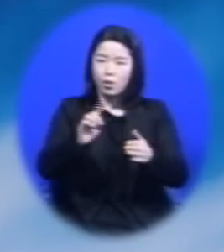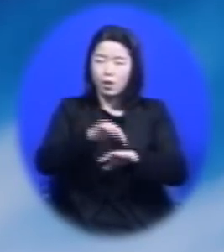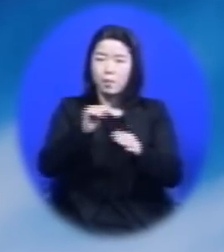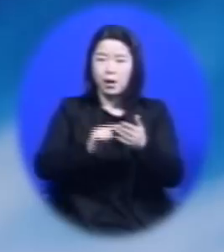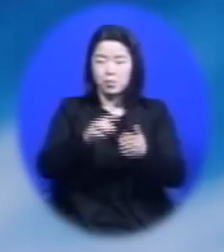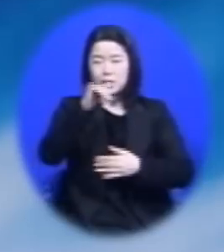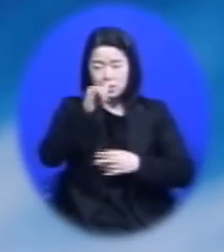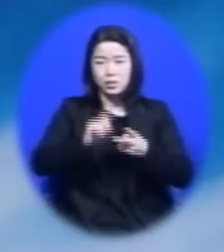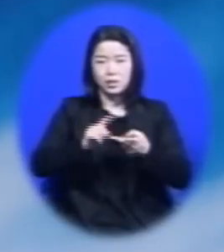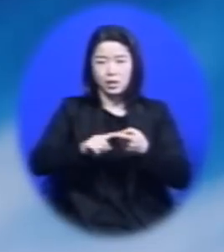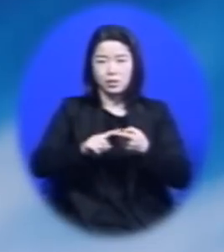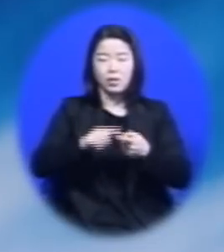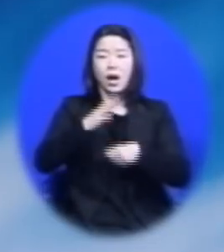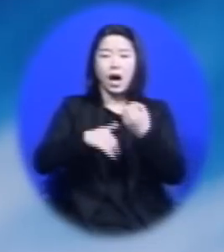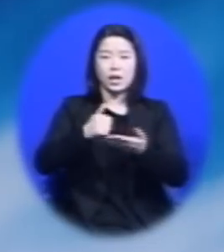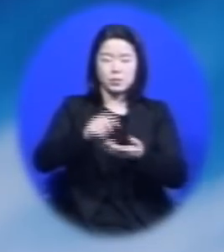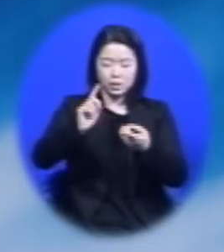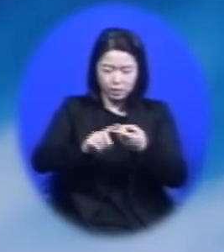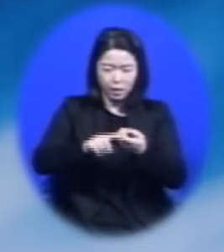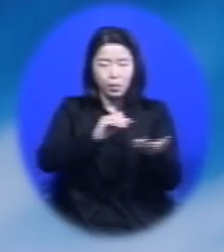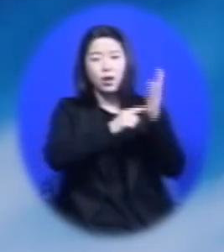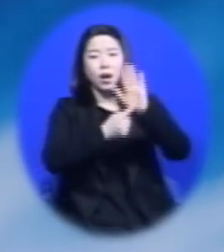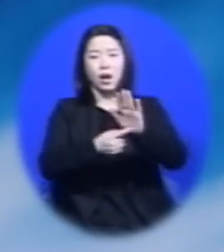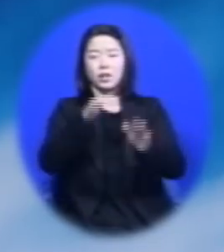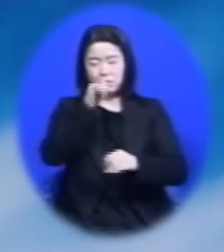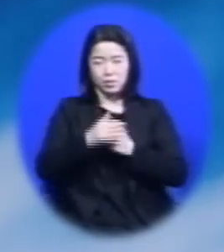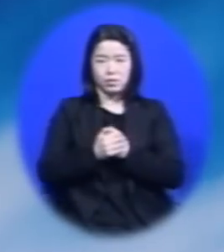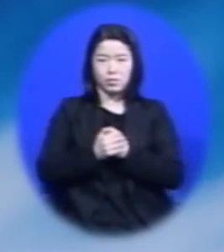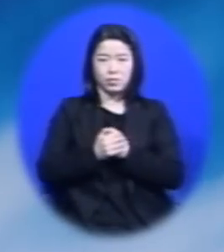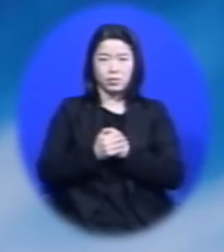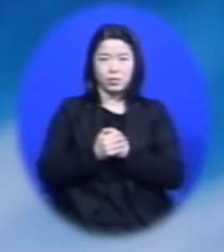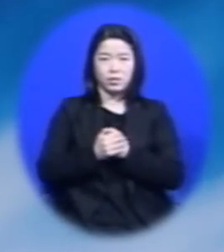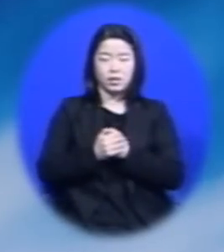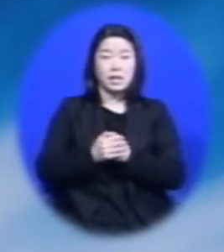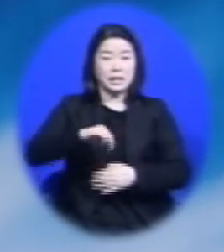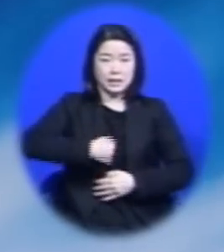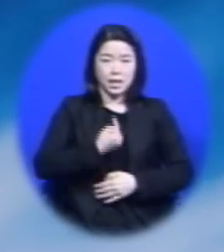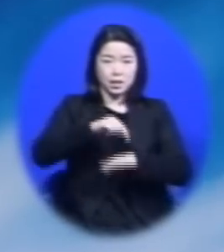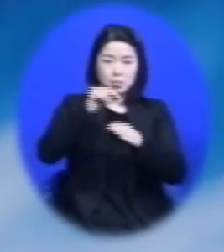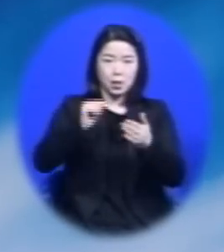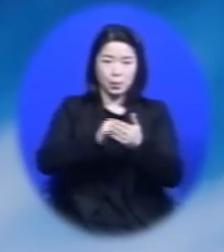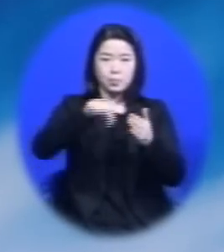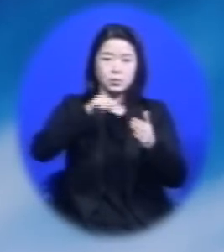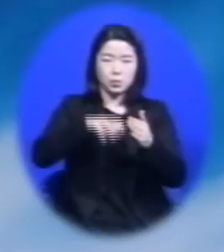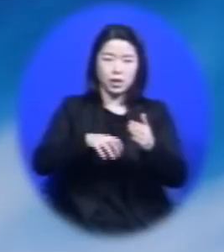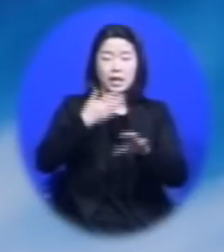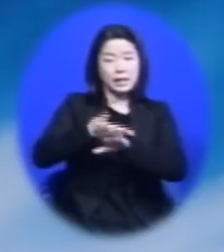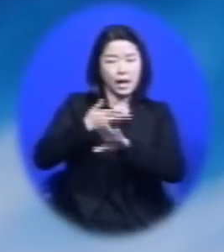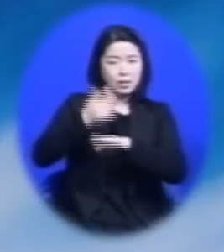있는지를 하나님이 그대로 드 다 그랬어요 자기 마음에